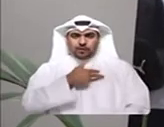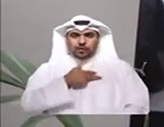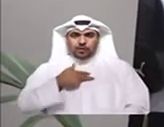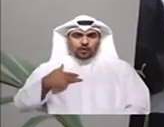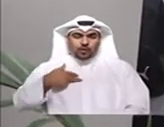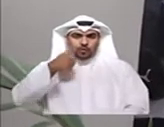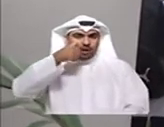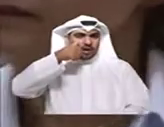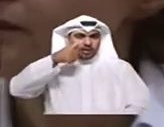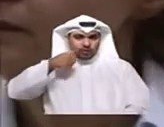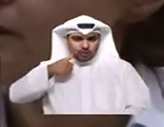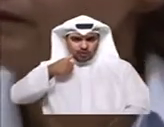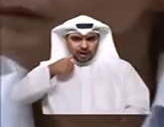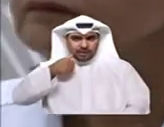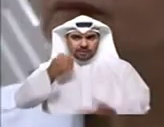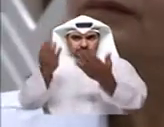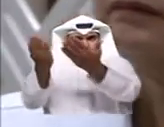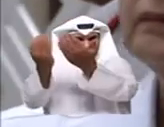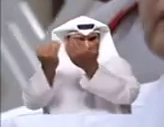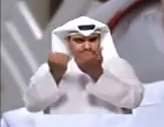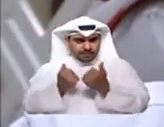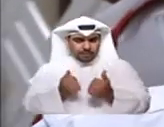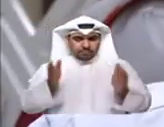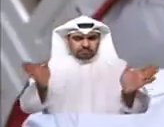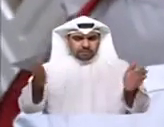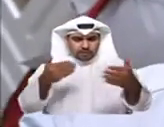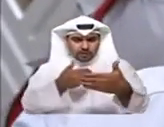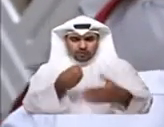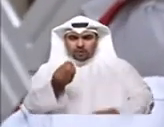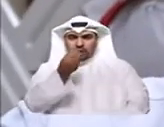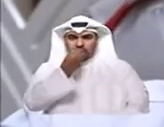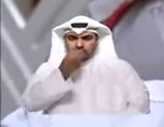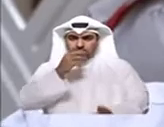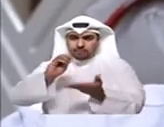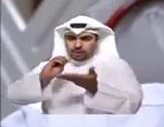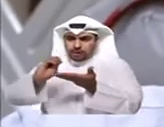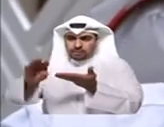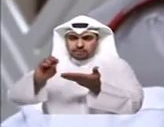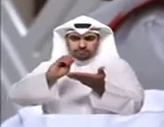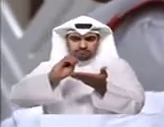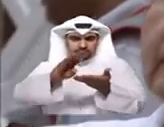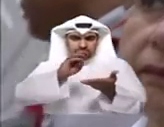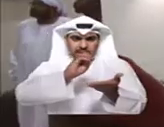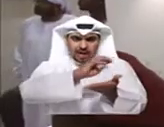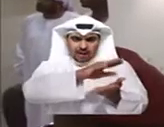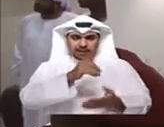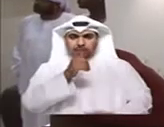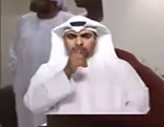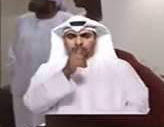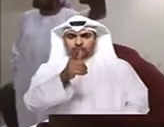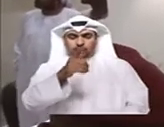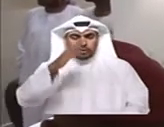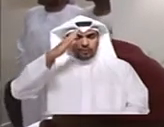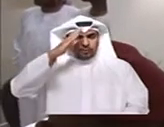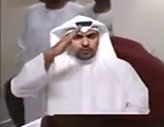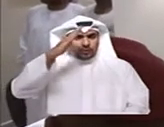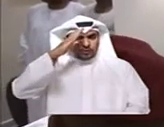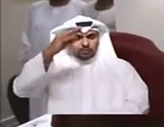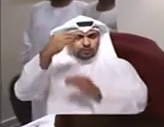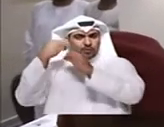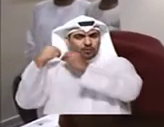المخول لها أن تستلم المساعدات لتقوم بتوزيعها على المتضررين، ثمنت مواقف دولة الكويت